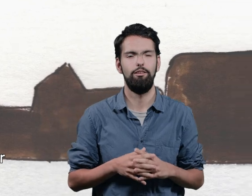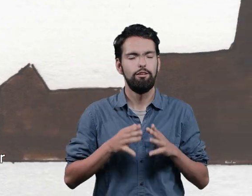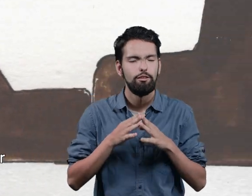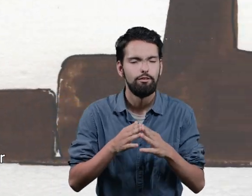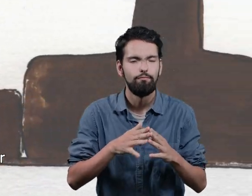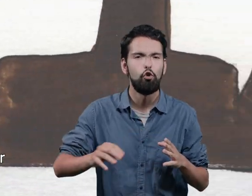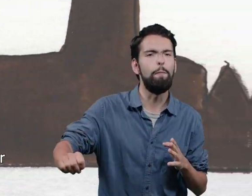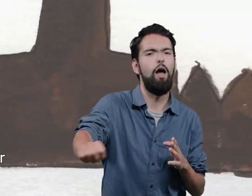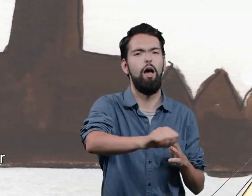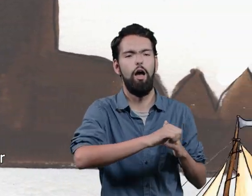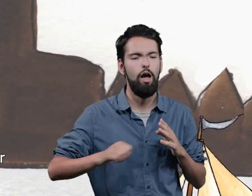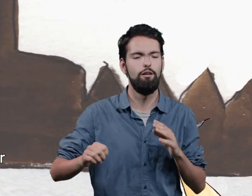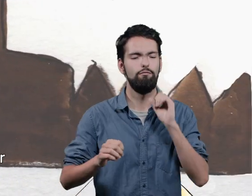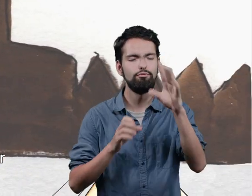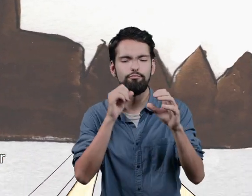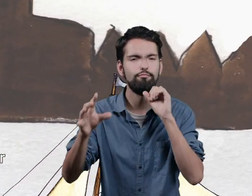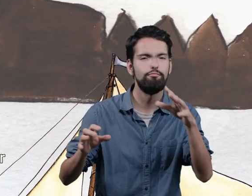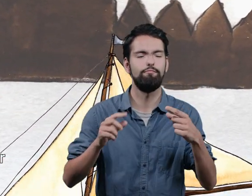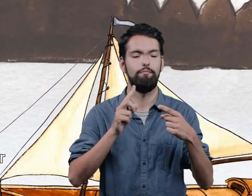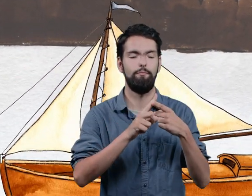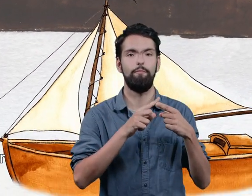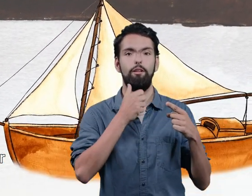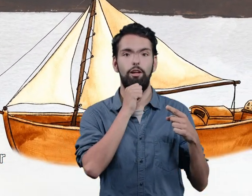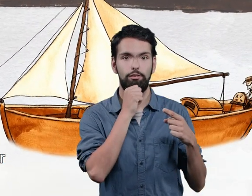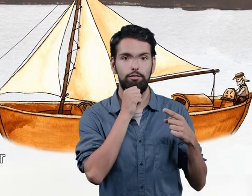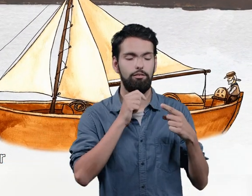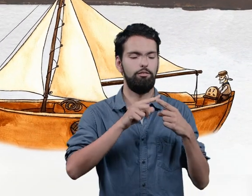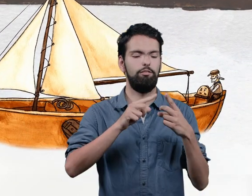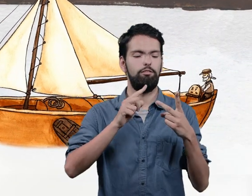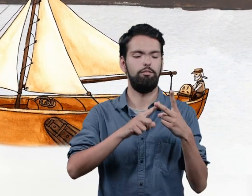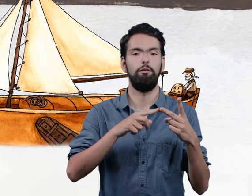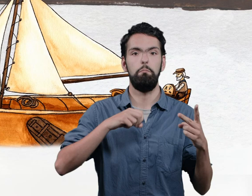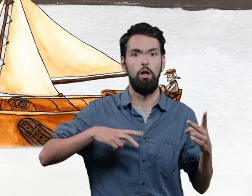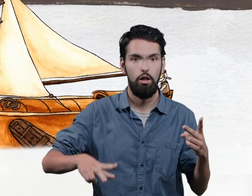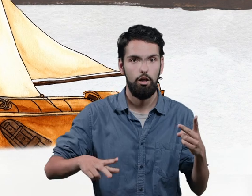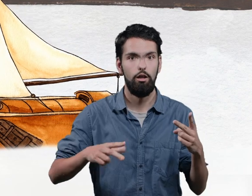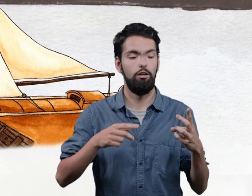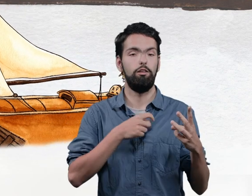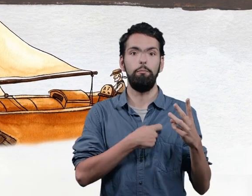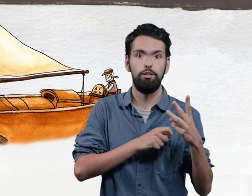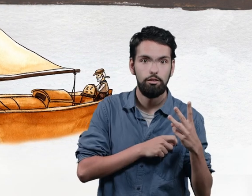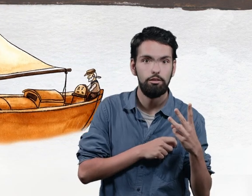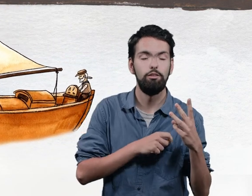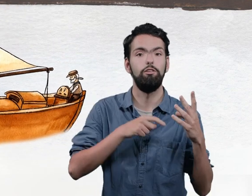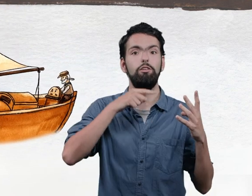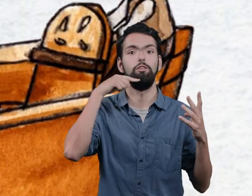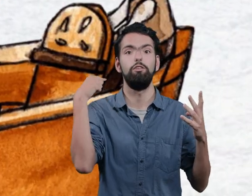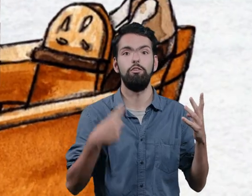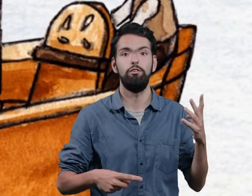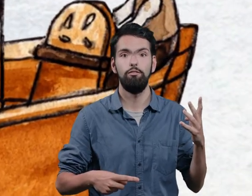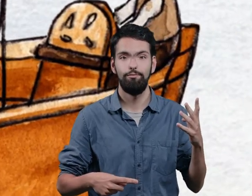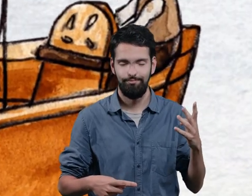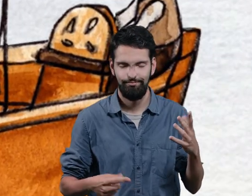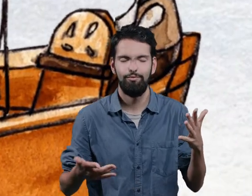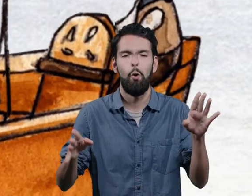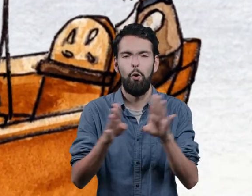Deze schepen brengen de orgels naar landen in heel Europa, zoals Engeland, Portugal, Spanje